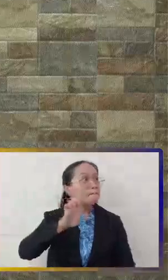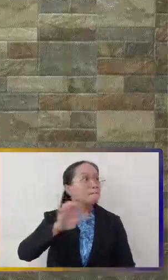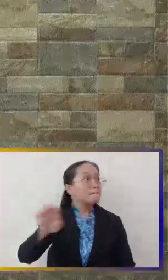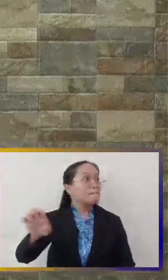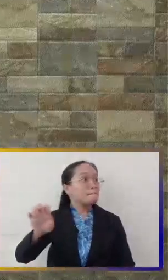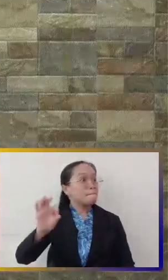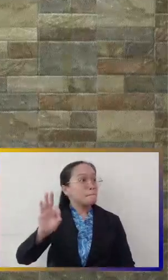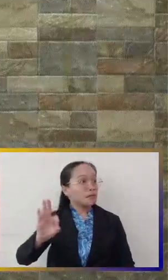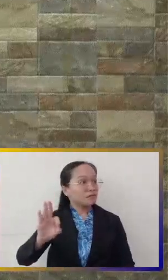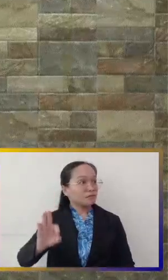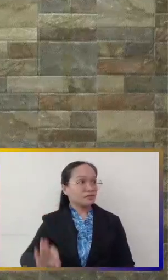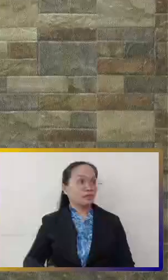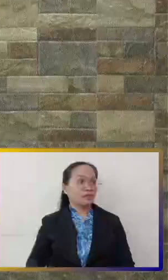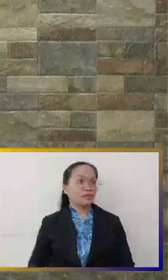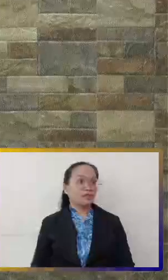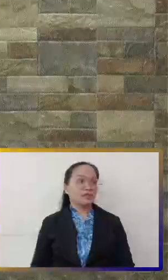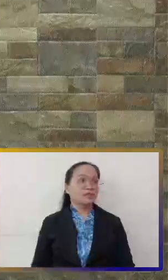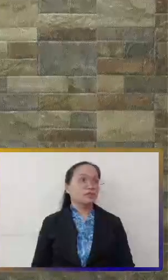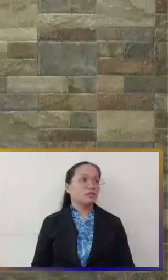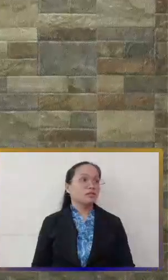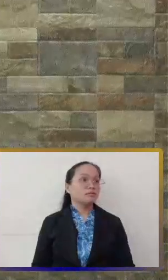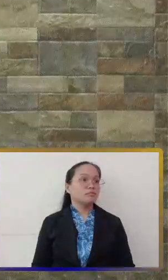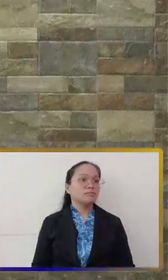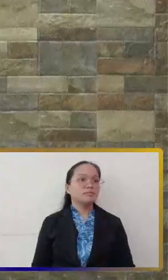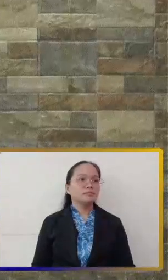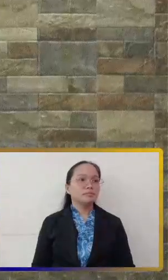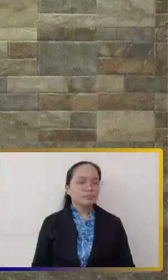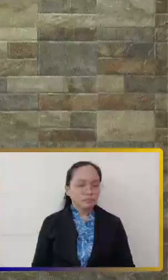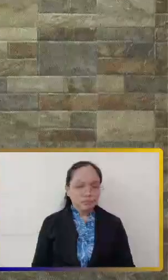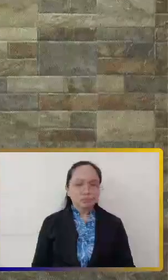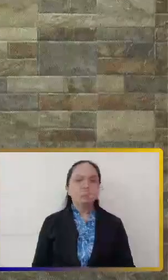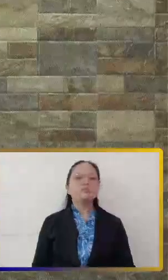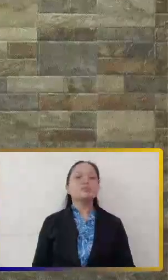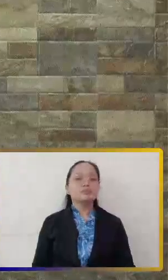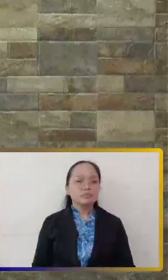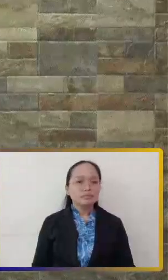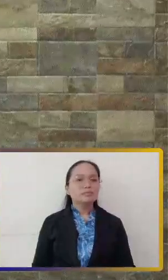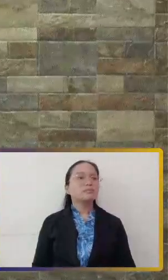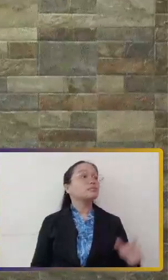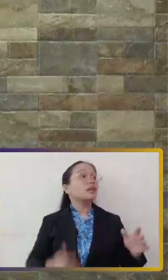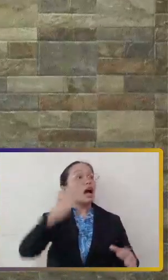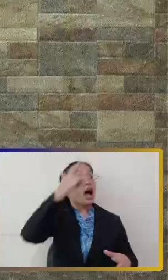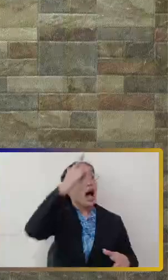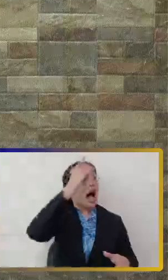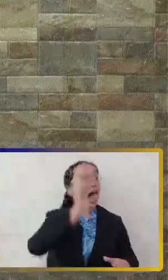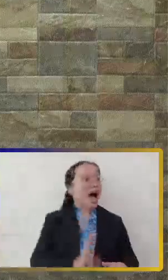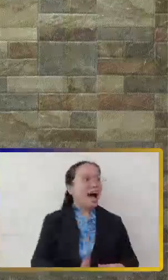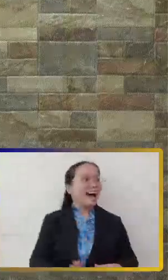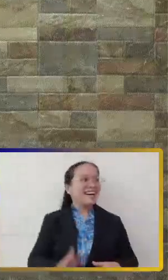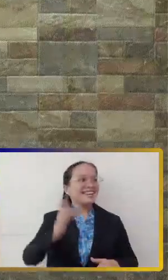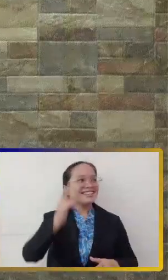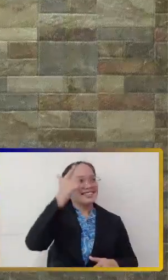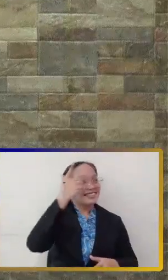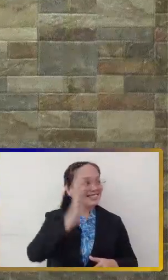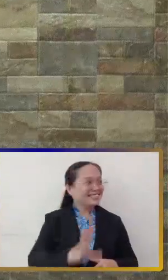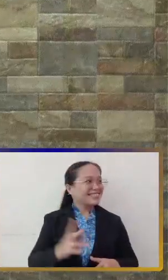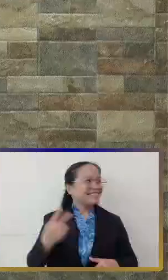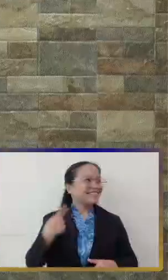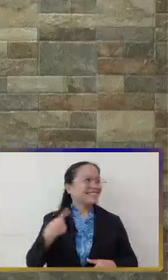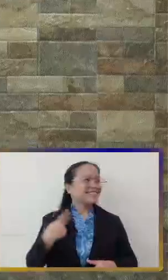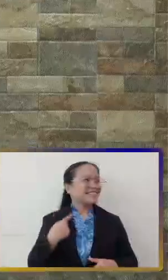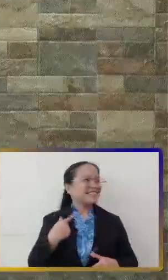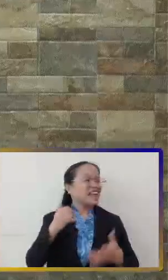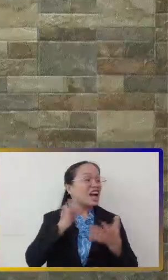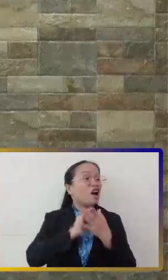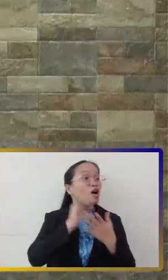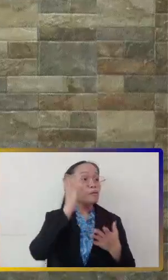Inintend niya po yan, hinanda niya po yan para sa tao na katulad ko at katulad mo. Yung beauty ng